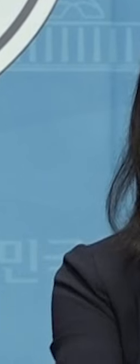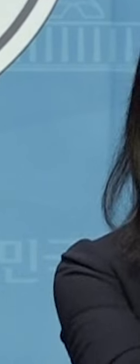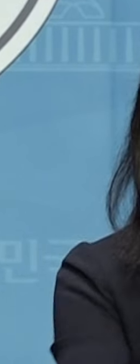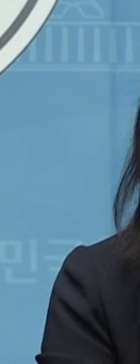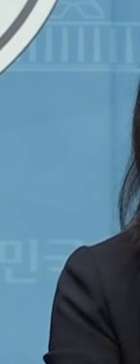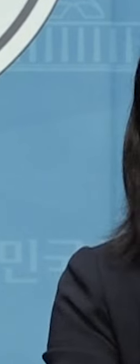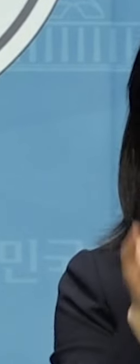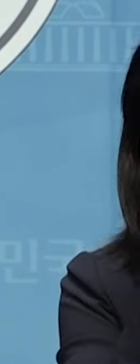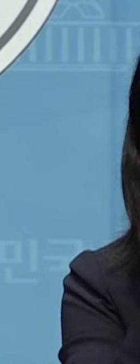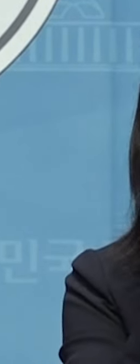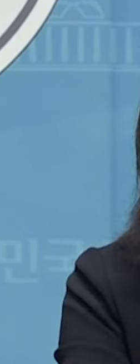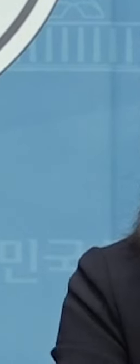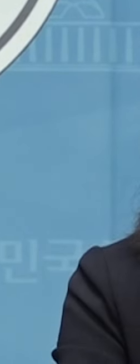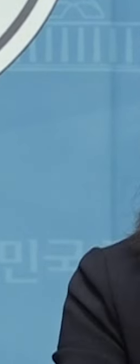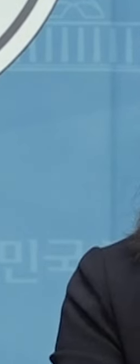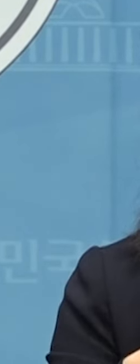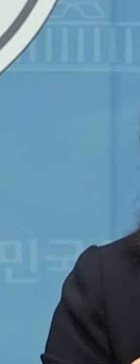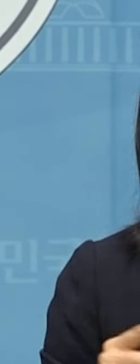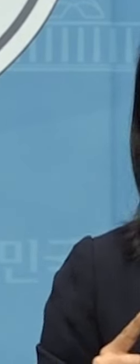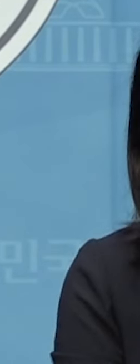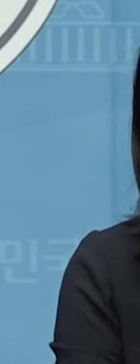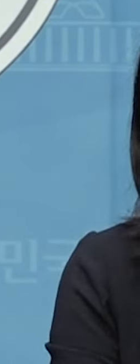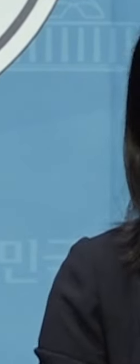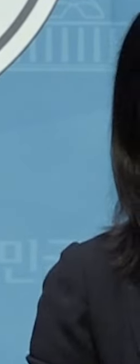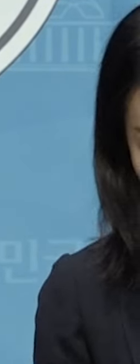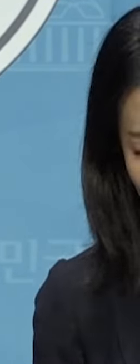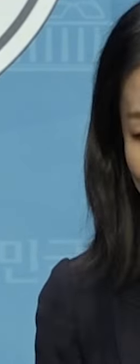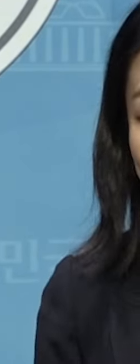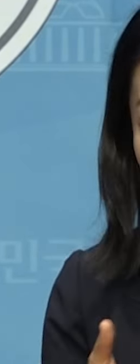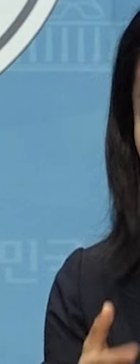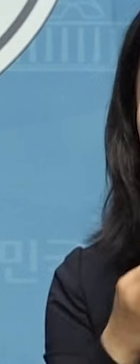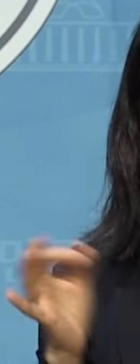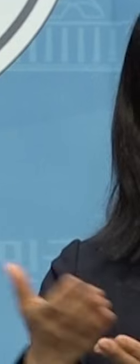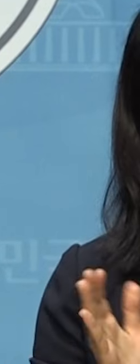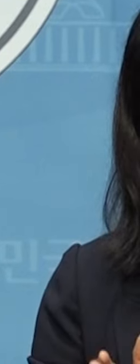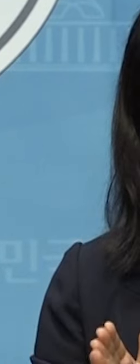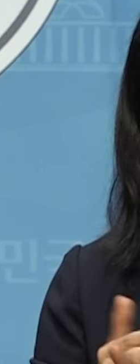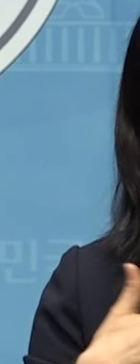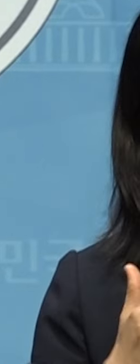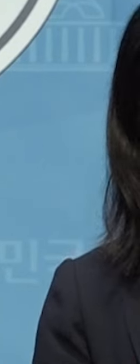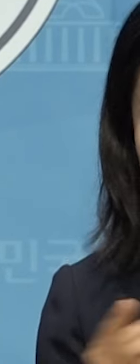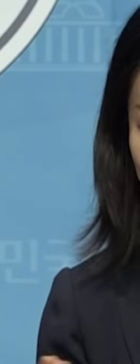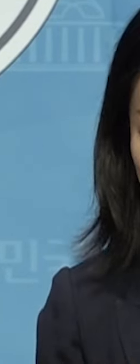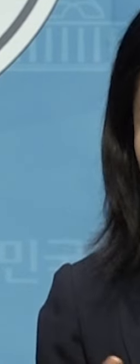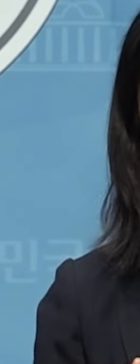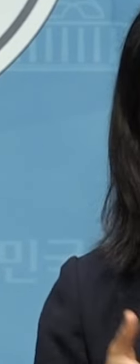중을 극 용이 중이